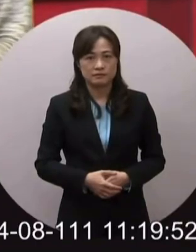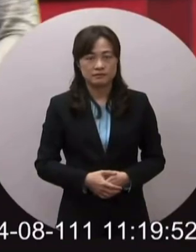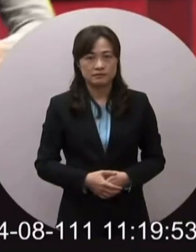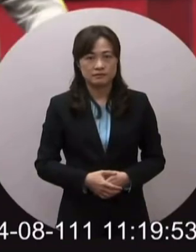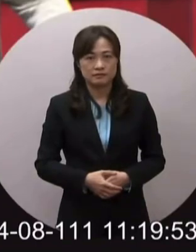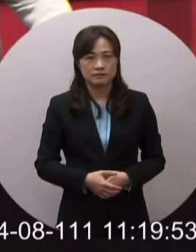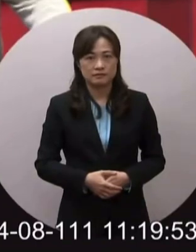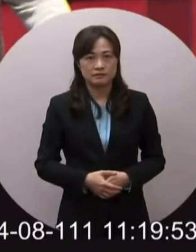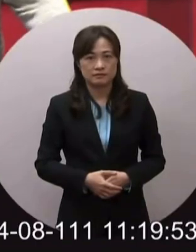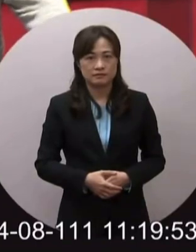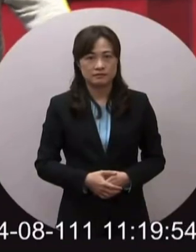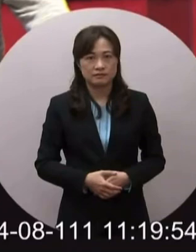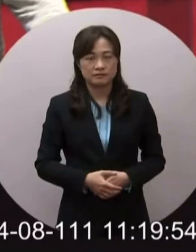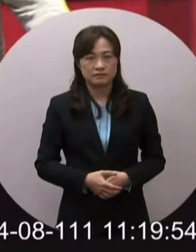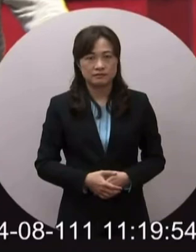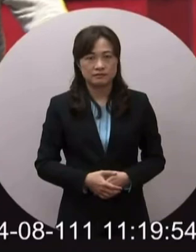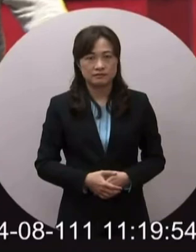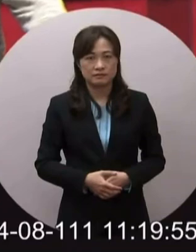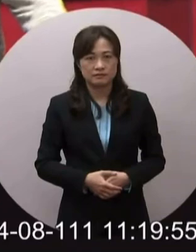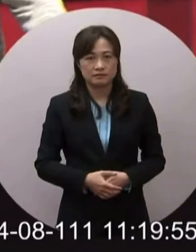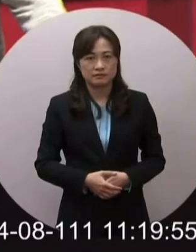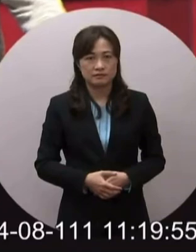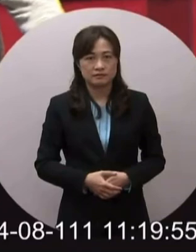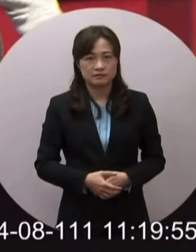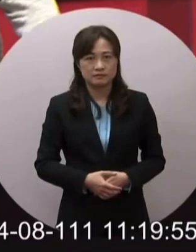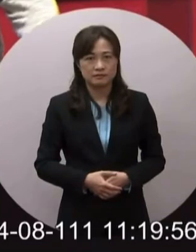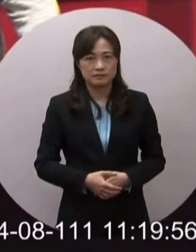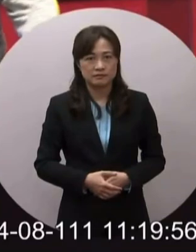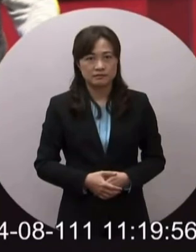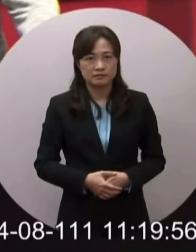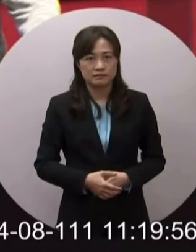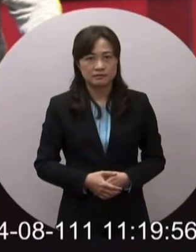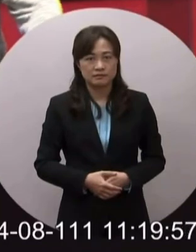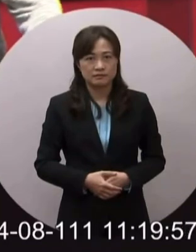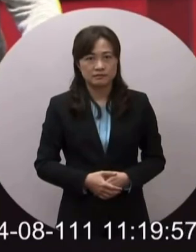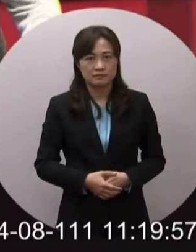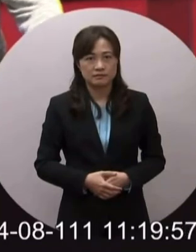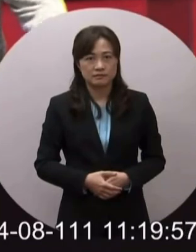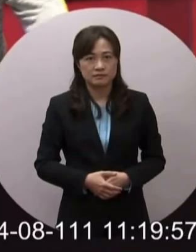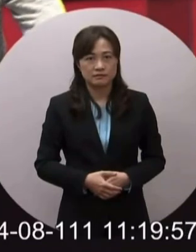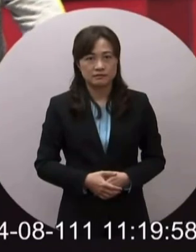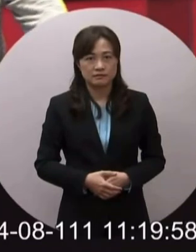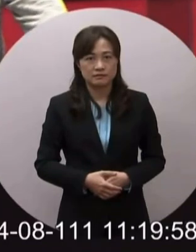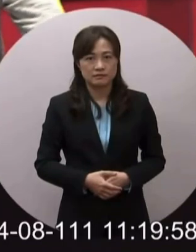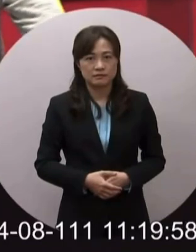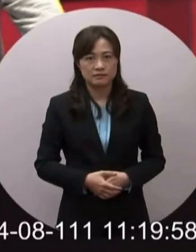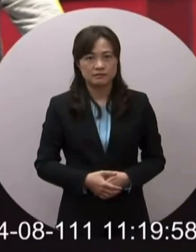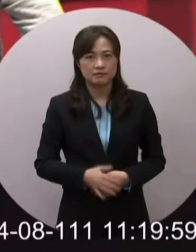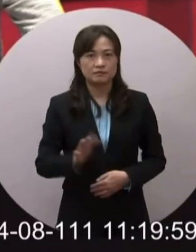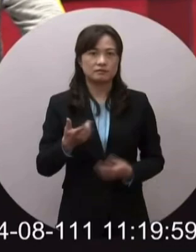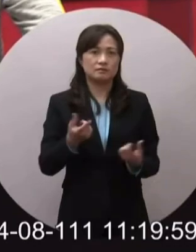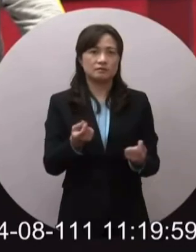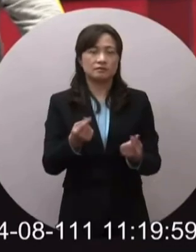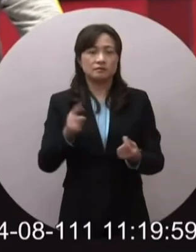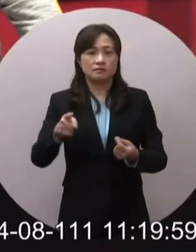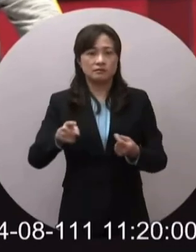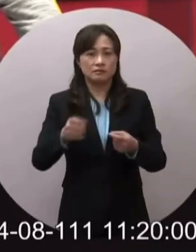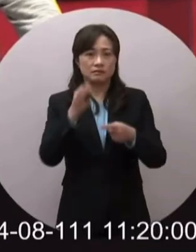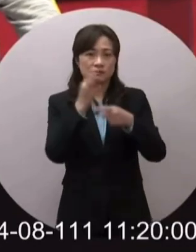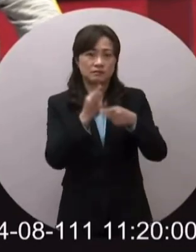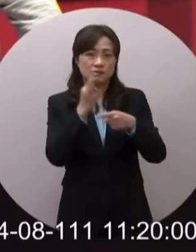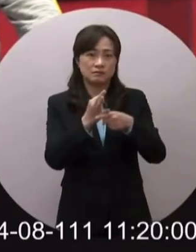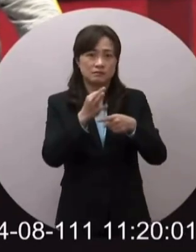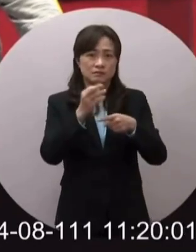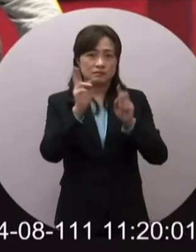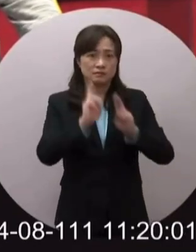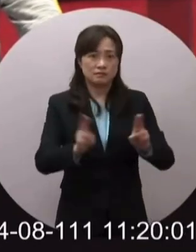从来就是电费的优待都是算到国中小，是没有算高中 职。像这一样啊，我们优惠